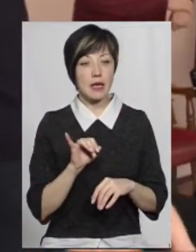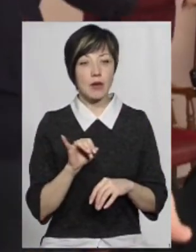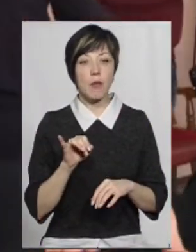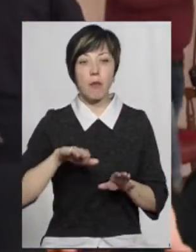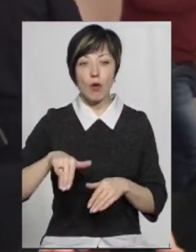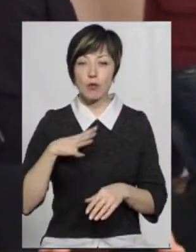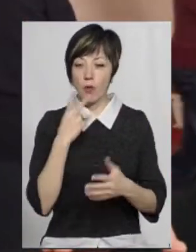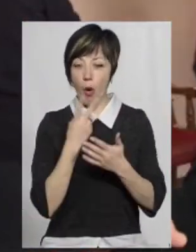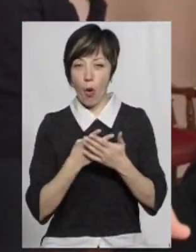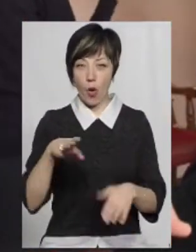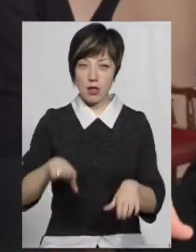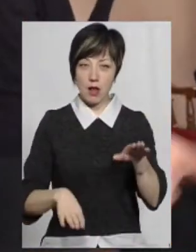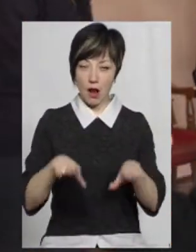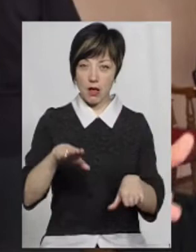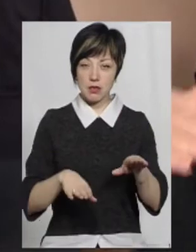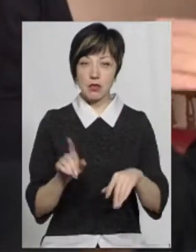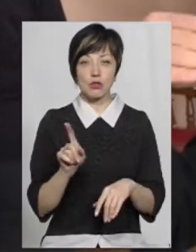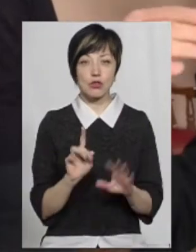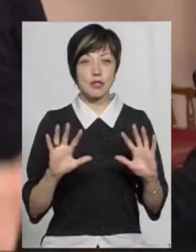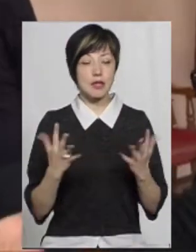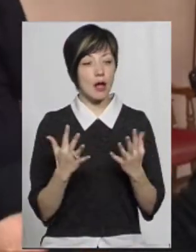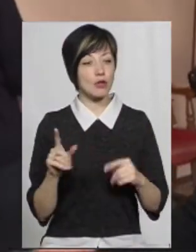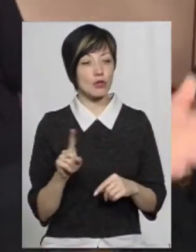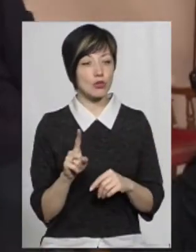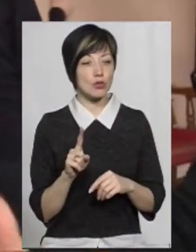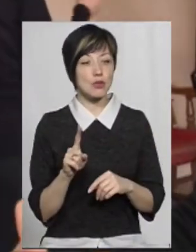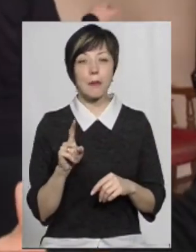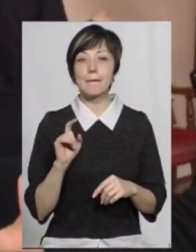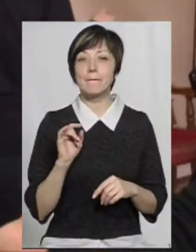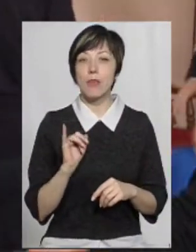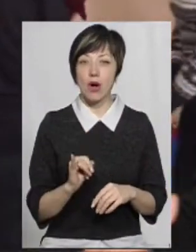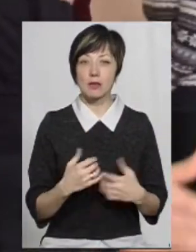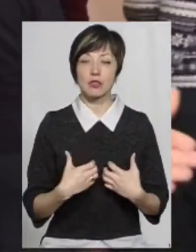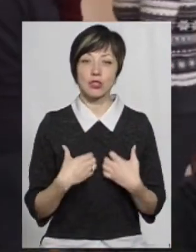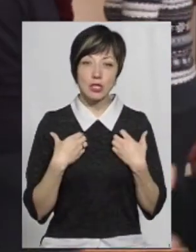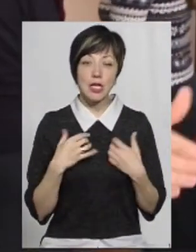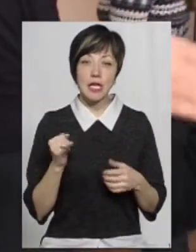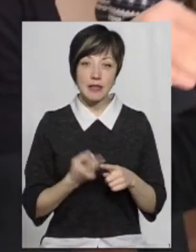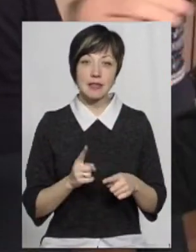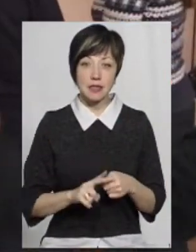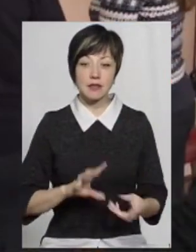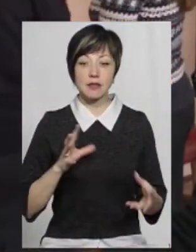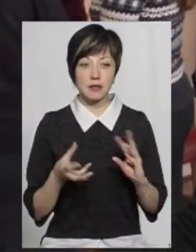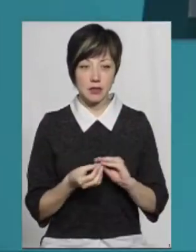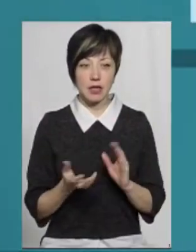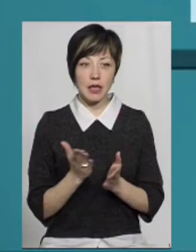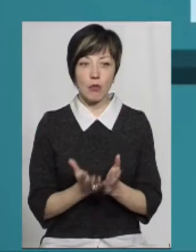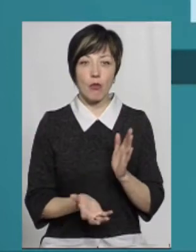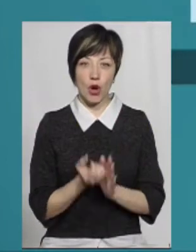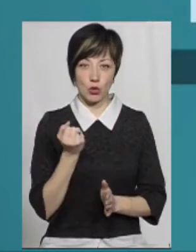би контраст на тому, що сталося щось погане, щось страшне, і потім все ж таки є якийсь